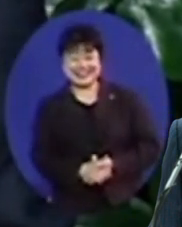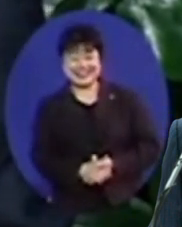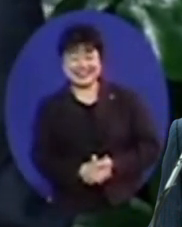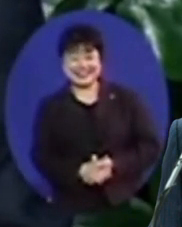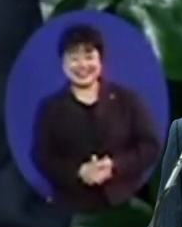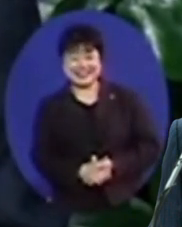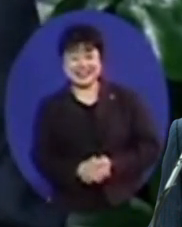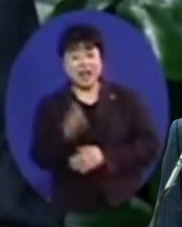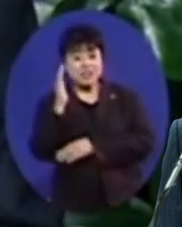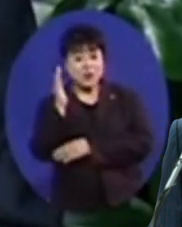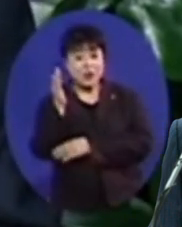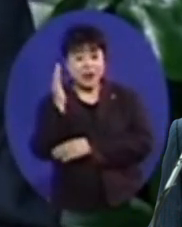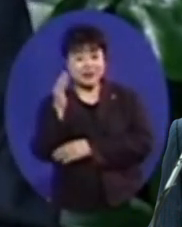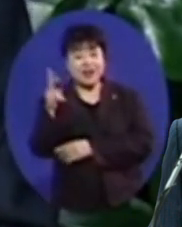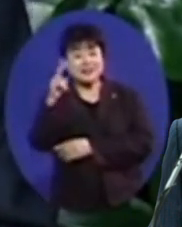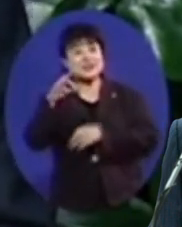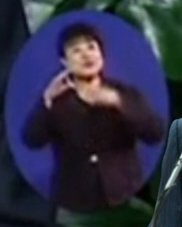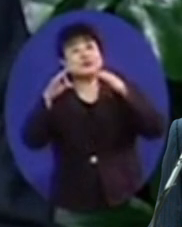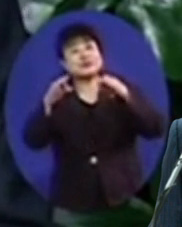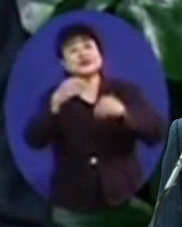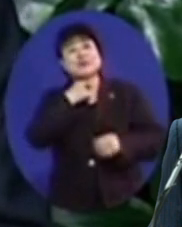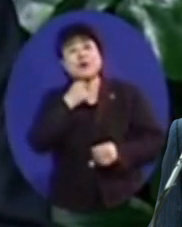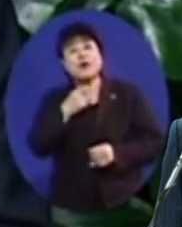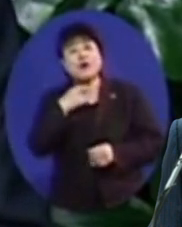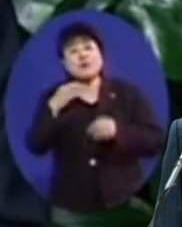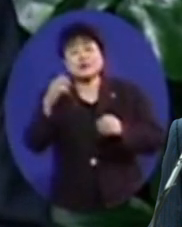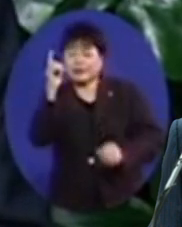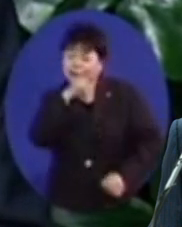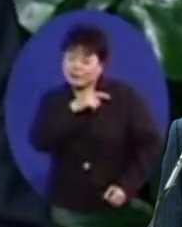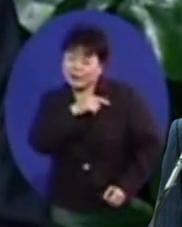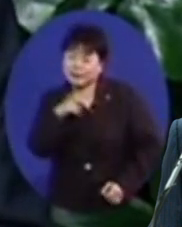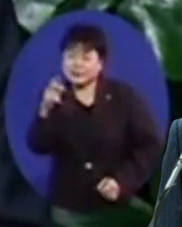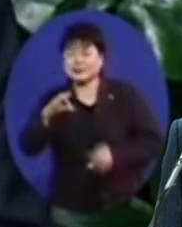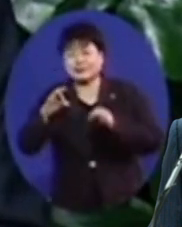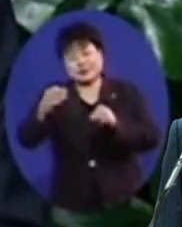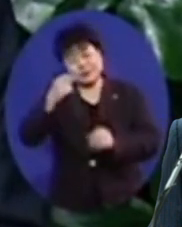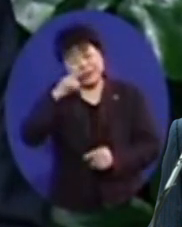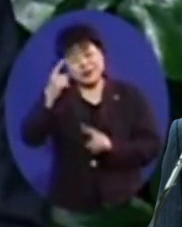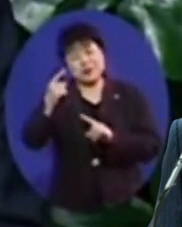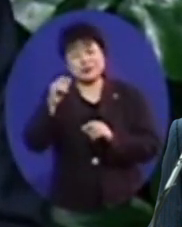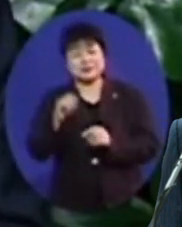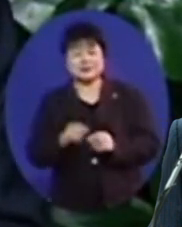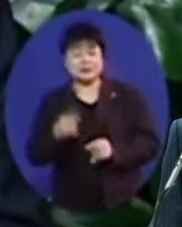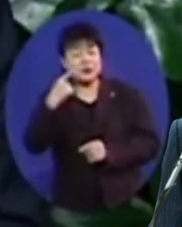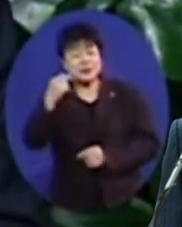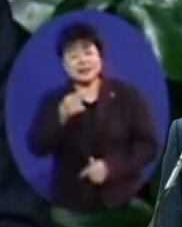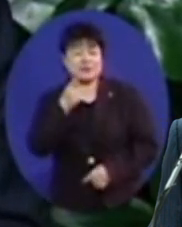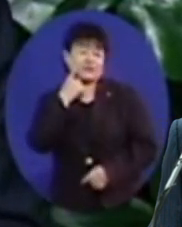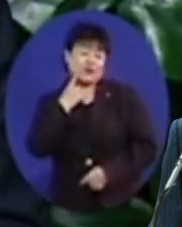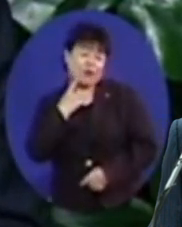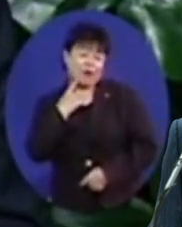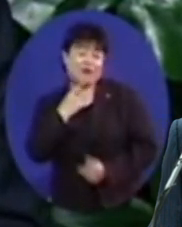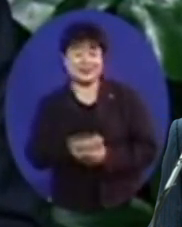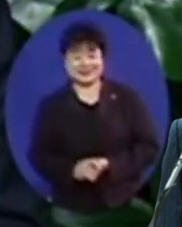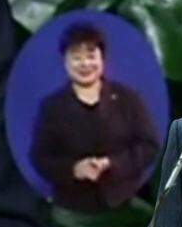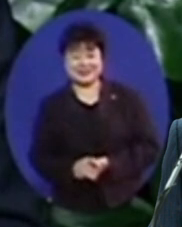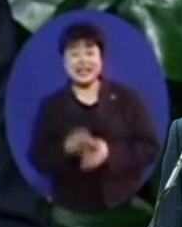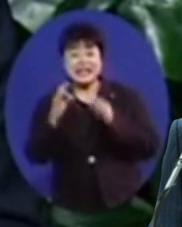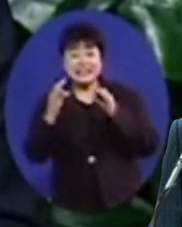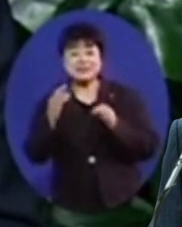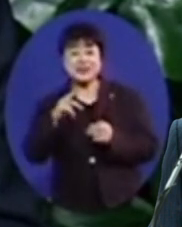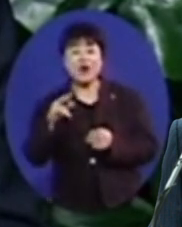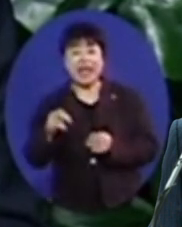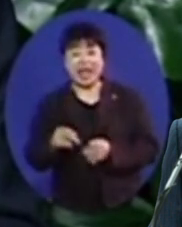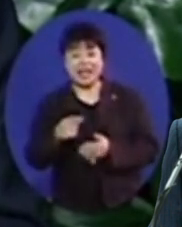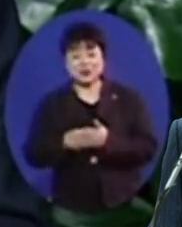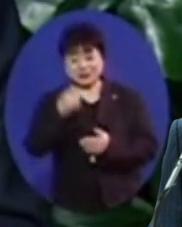아니 설교할 때 찬송을 하고 싶어도 목소리가 나빠서 찬송을 못해요. 그냥 우리 김성애 총장이 저보고 하는